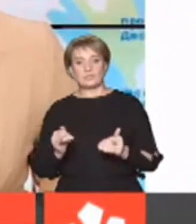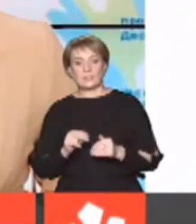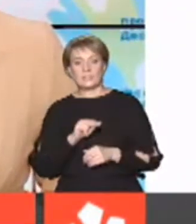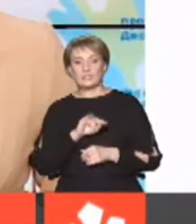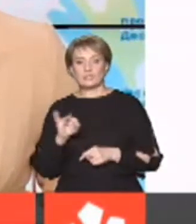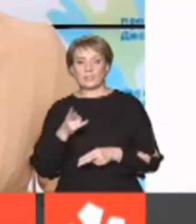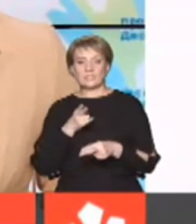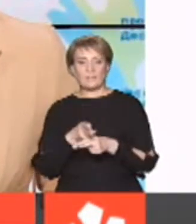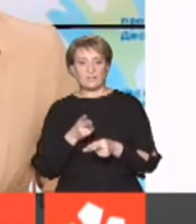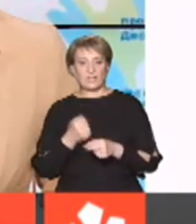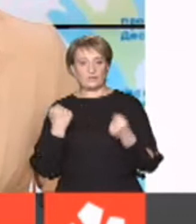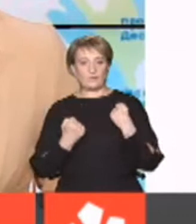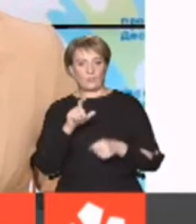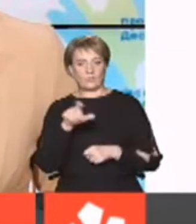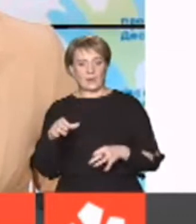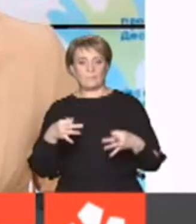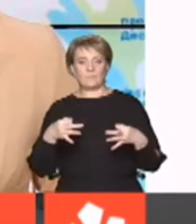вони водіям вільно рухатися?